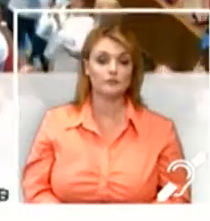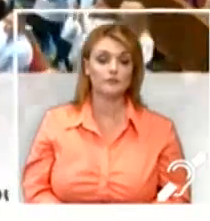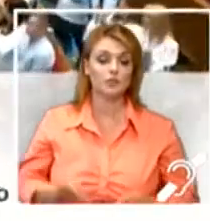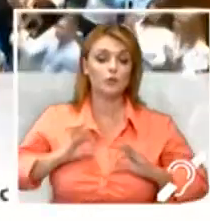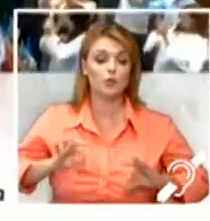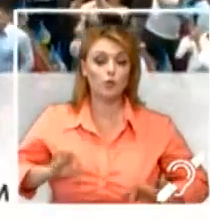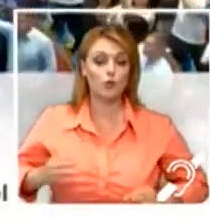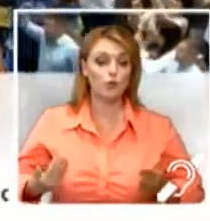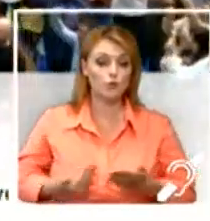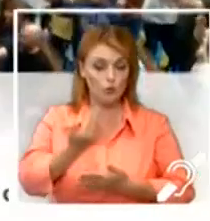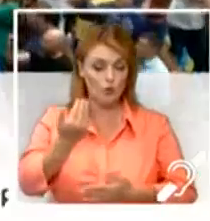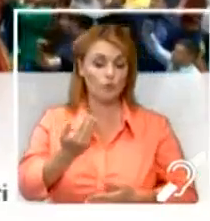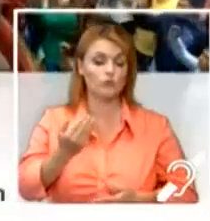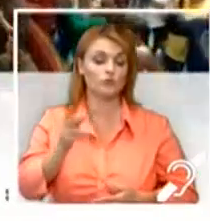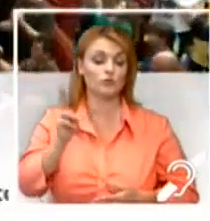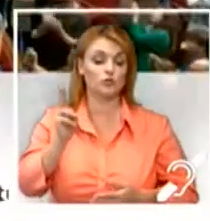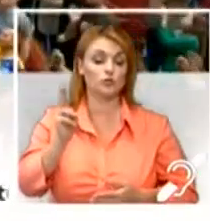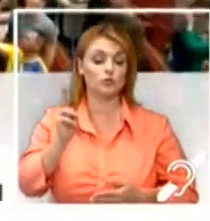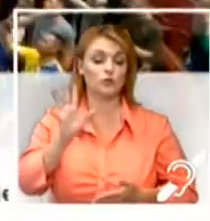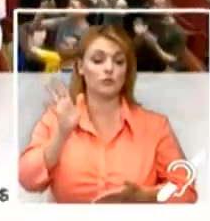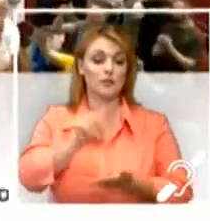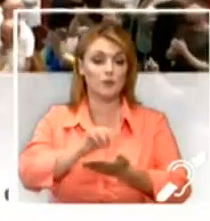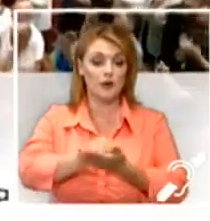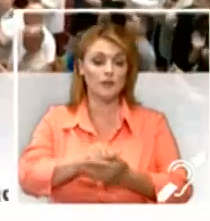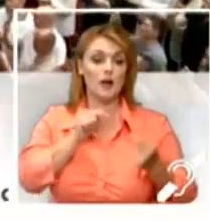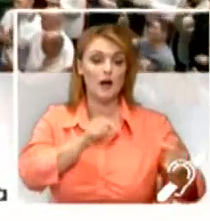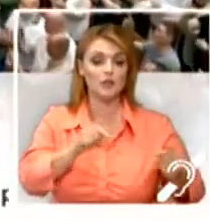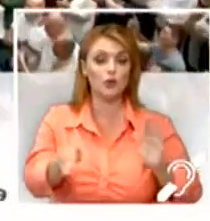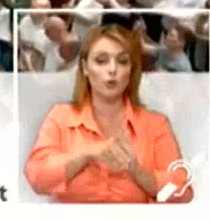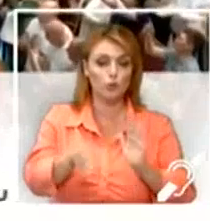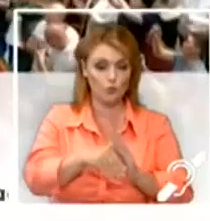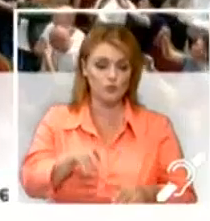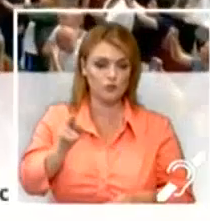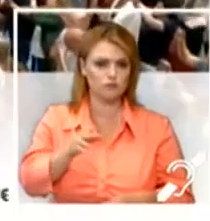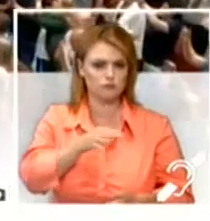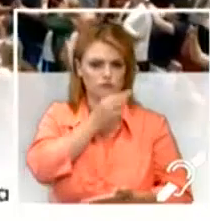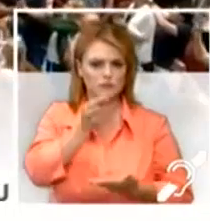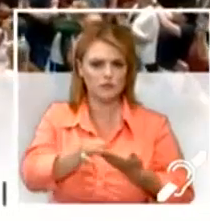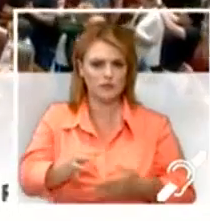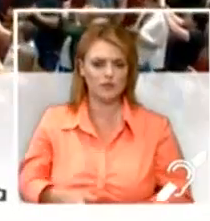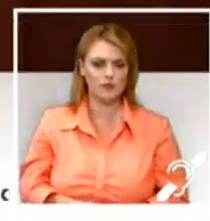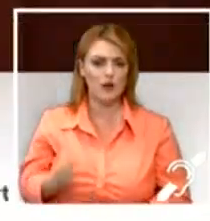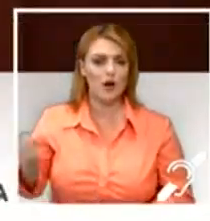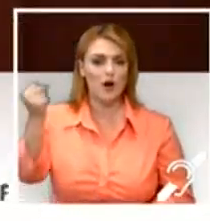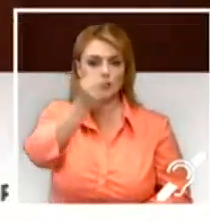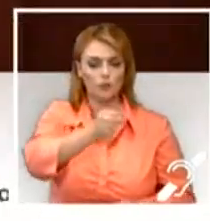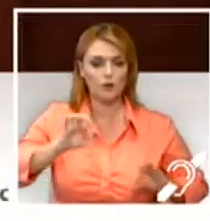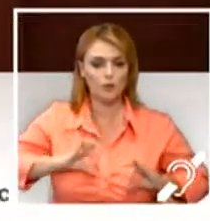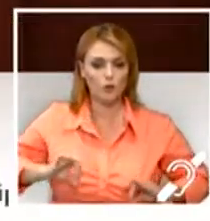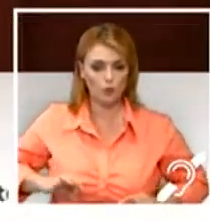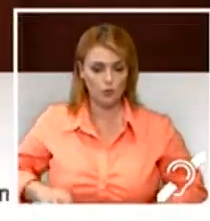începutul acestei luni, când Ucrainei i-a fost acordat statutul de candidat la aderare la blocul comunitar. Numirea în funcția de procuror anticorupție